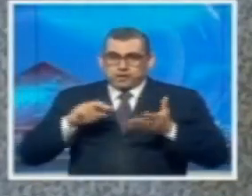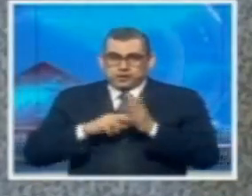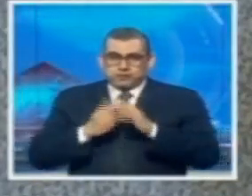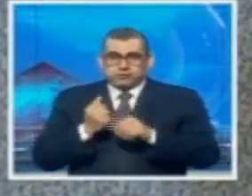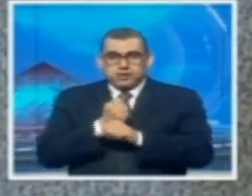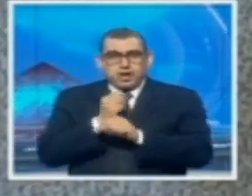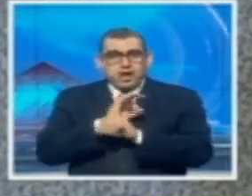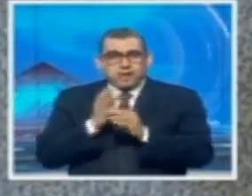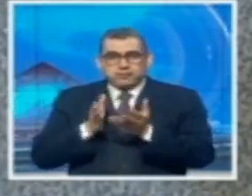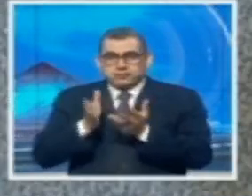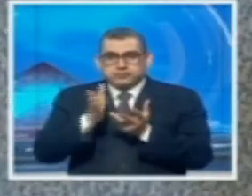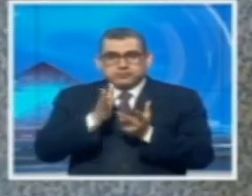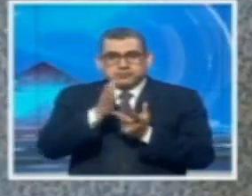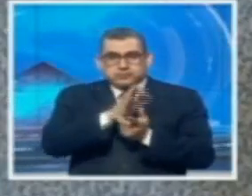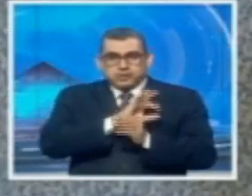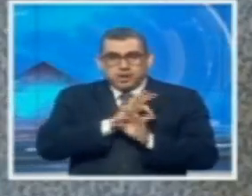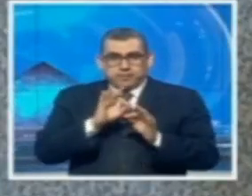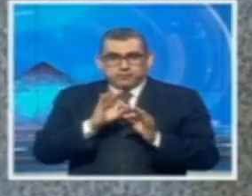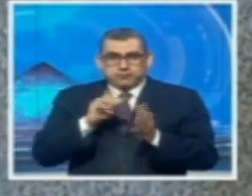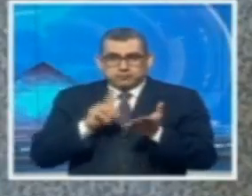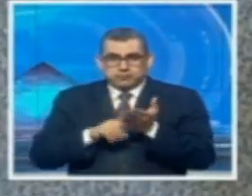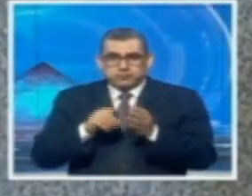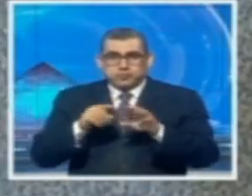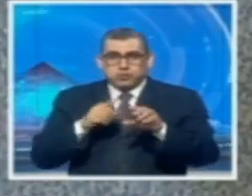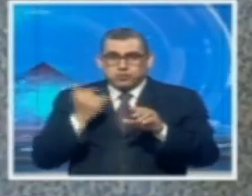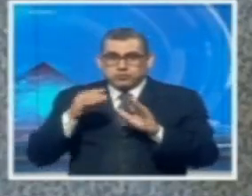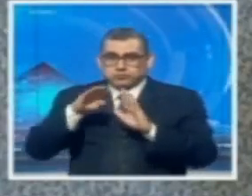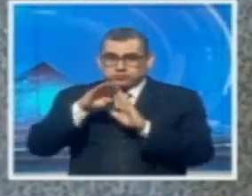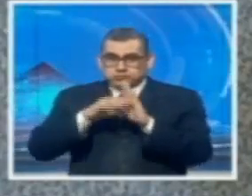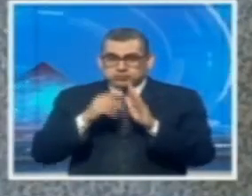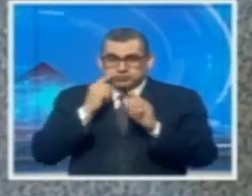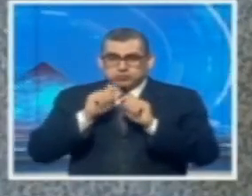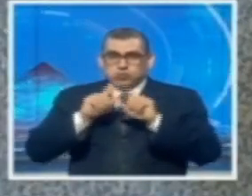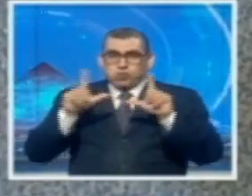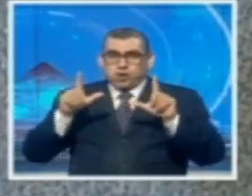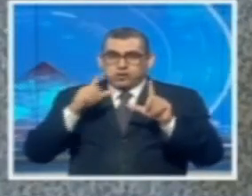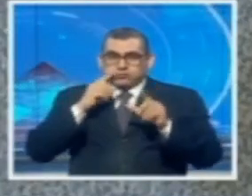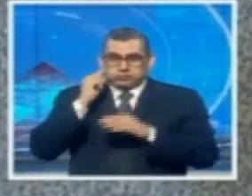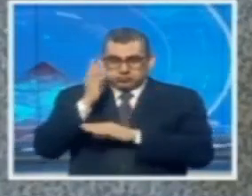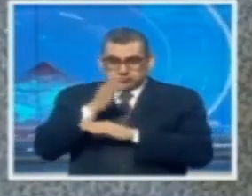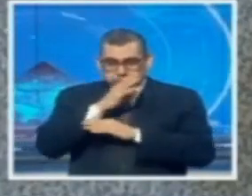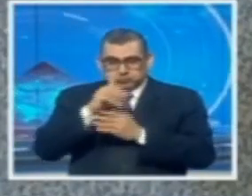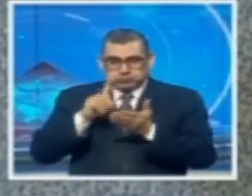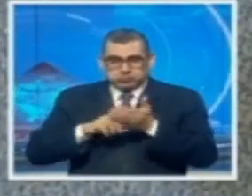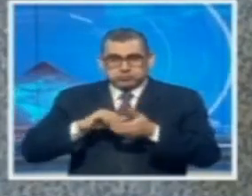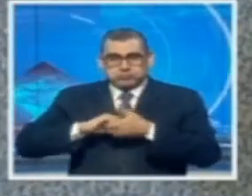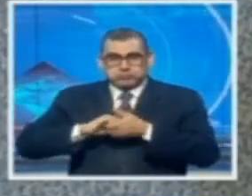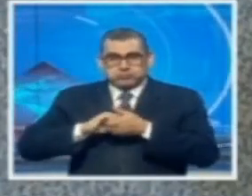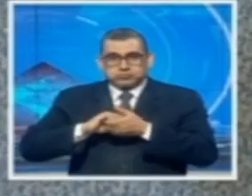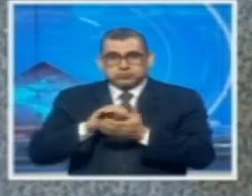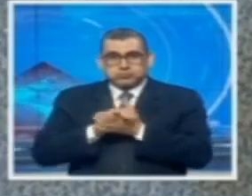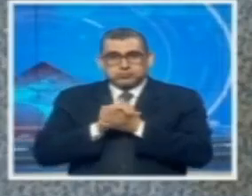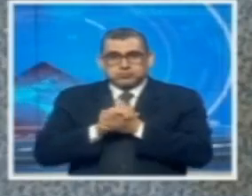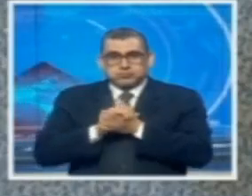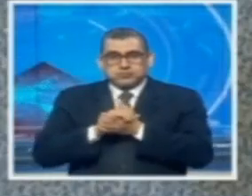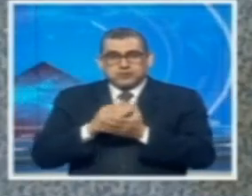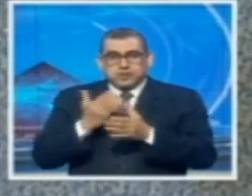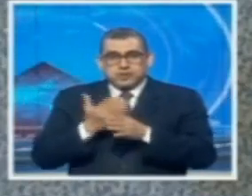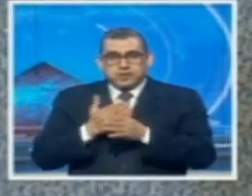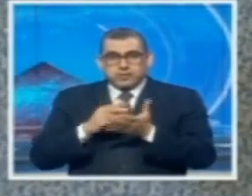الأصعدة، حيث تتسم بأنها أصبحت علاقات استراتيجية بكامل ما